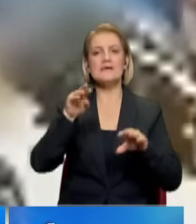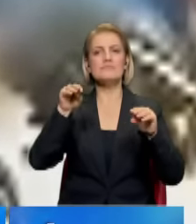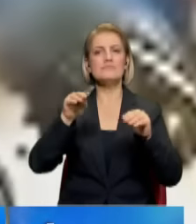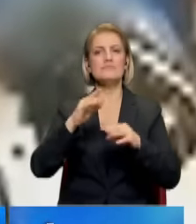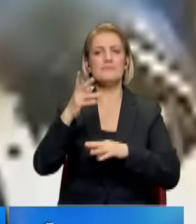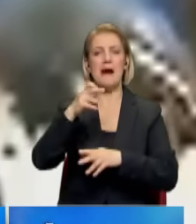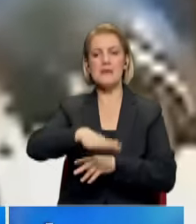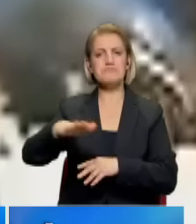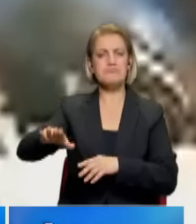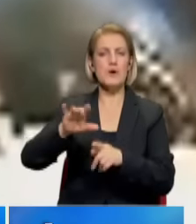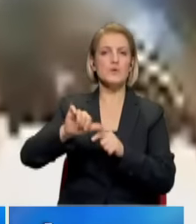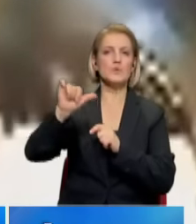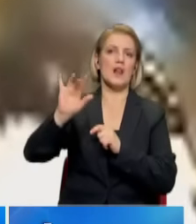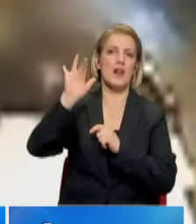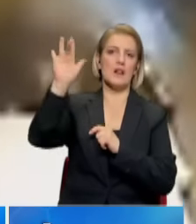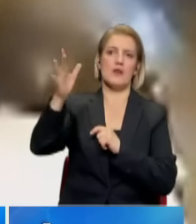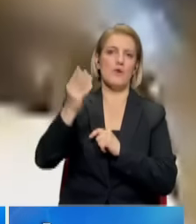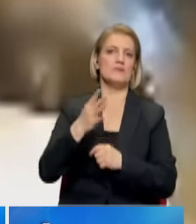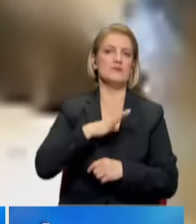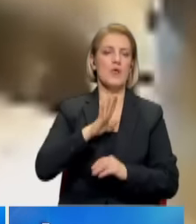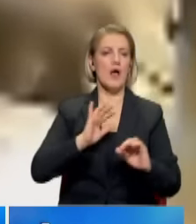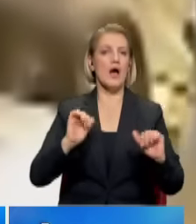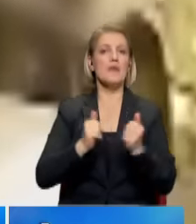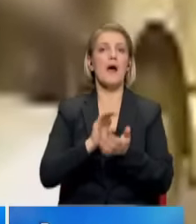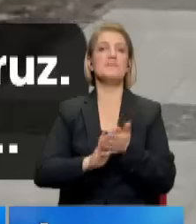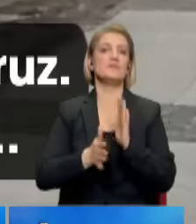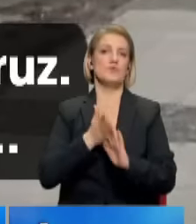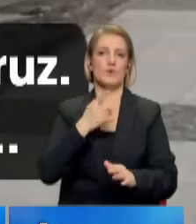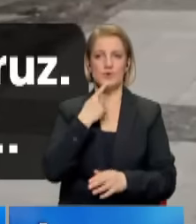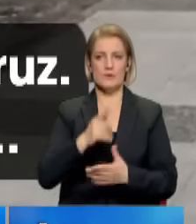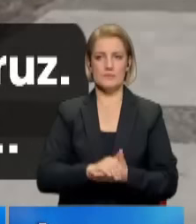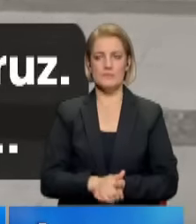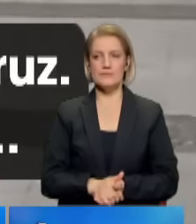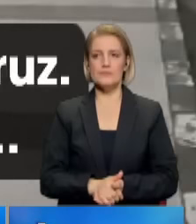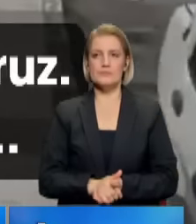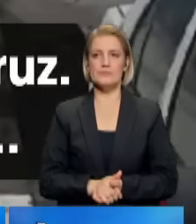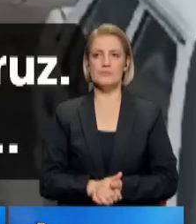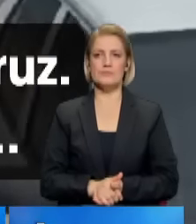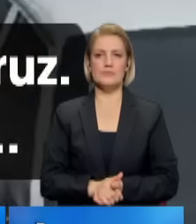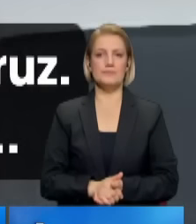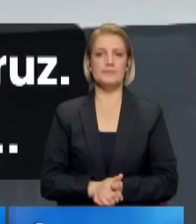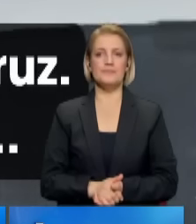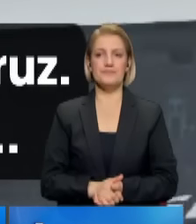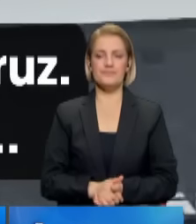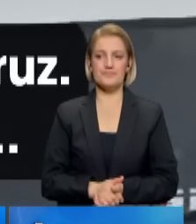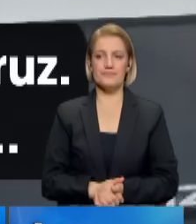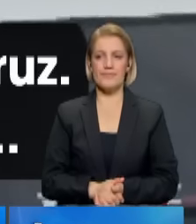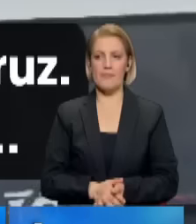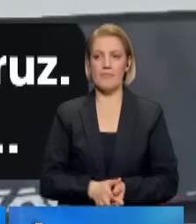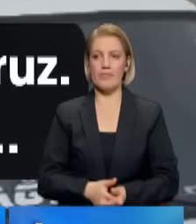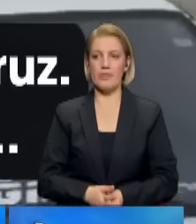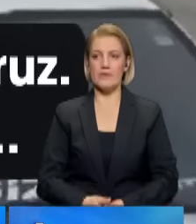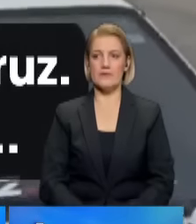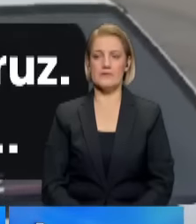yerinden uzaklaştırılmasını istiyor. Çünkü kazaların arkası kesilmiyor. Buradan da kamyon garajının kalkmasını istiyoruz. Kalkmadığı